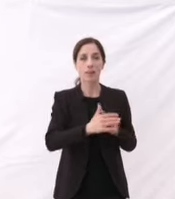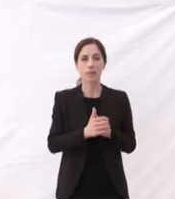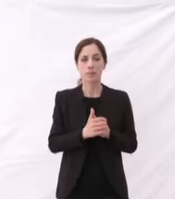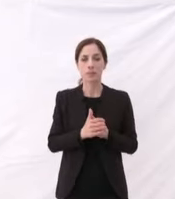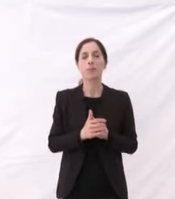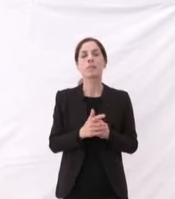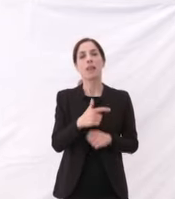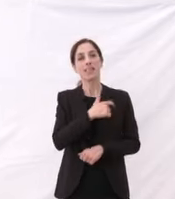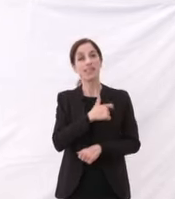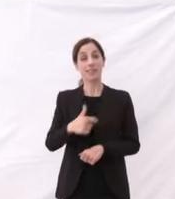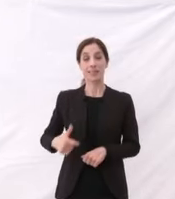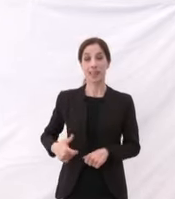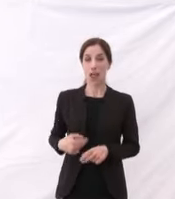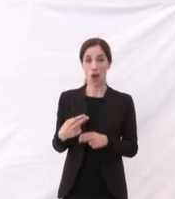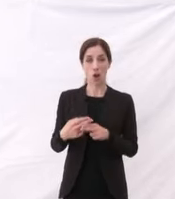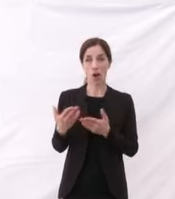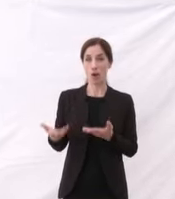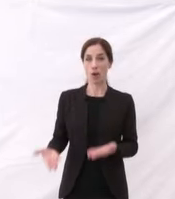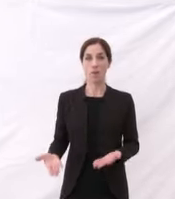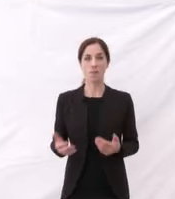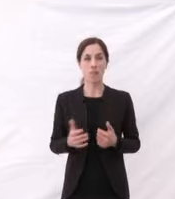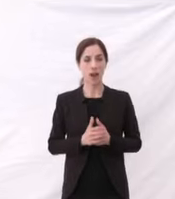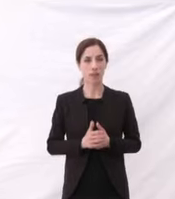e al sindaco di Roma,